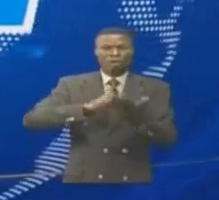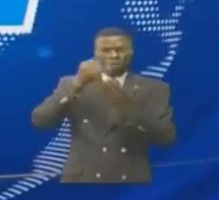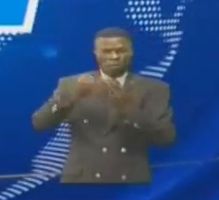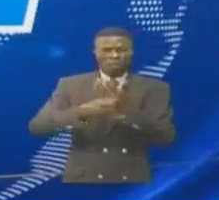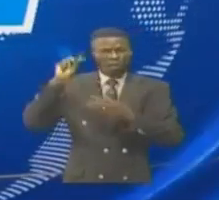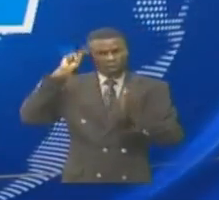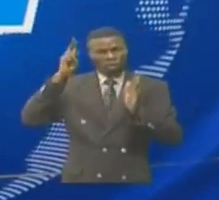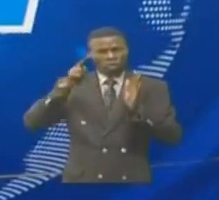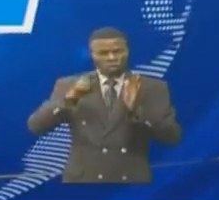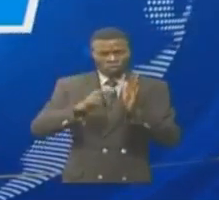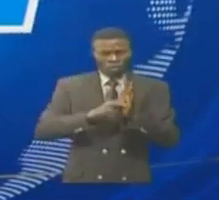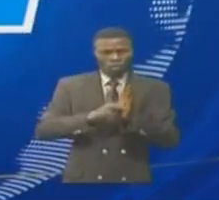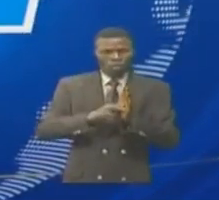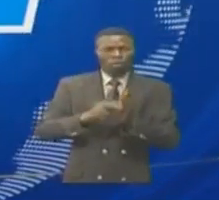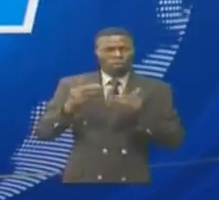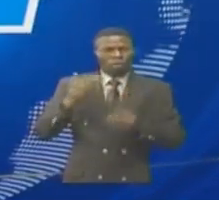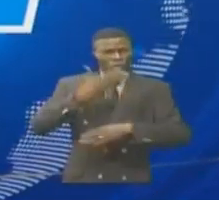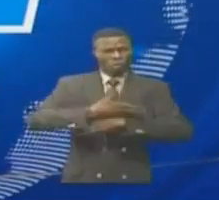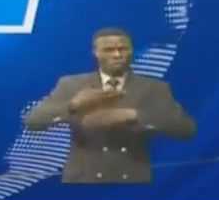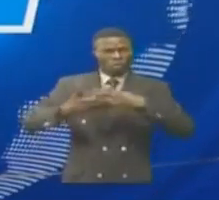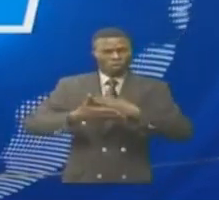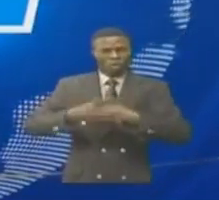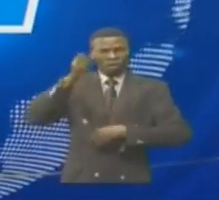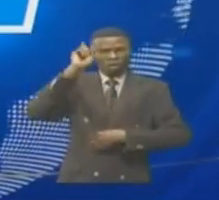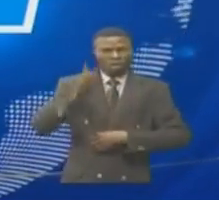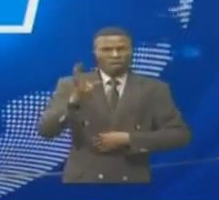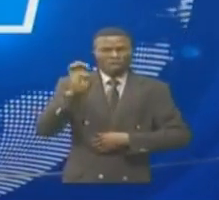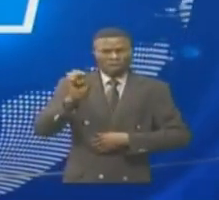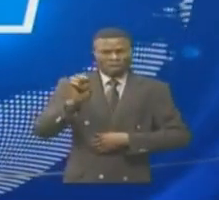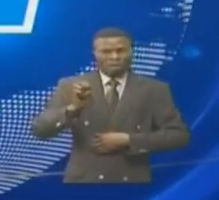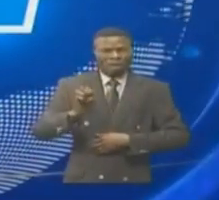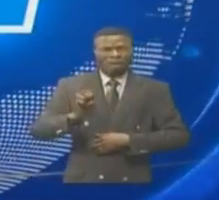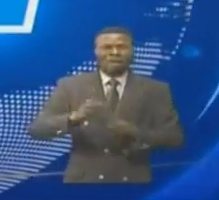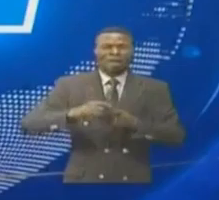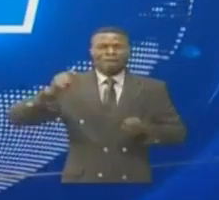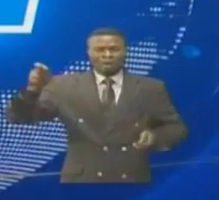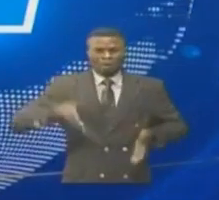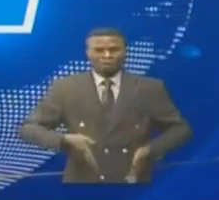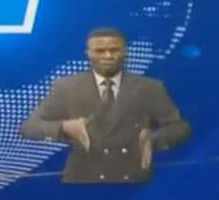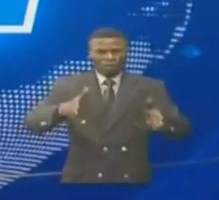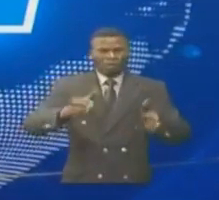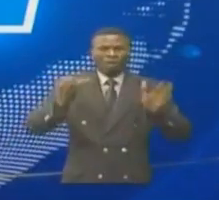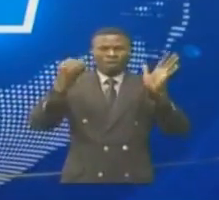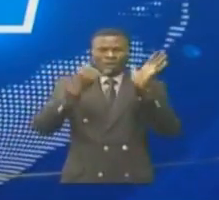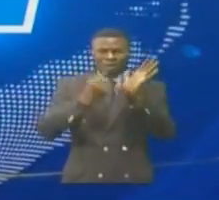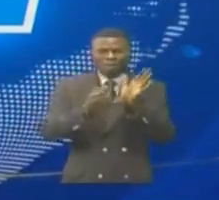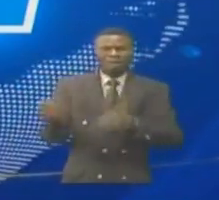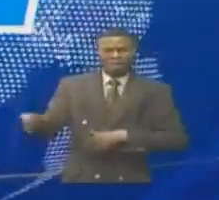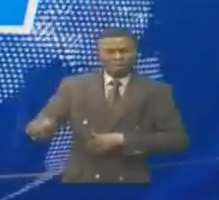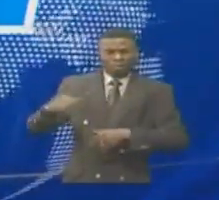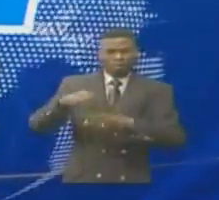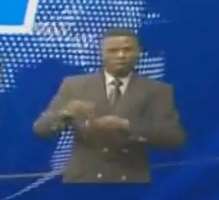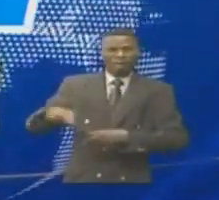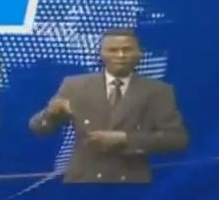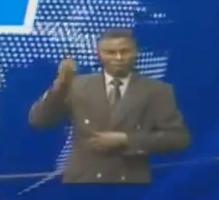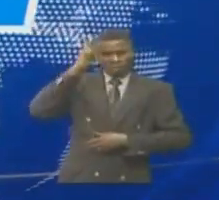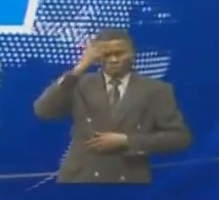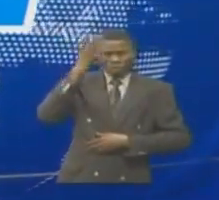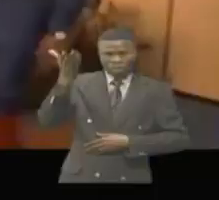gouvernement Kiaboula de construire 150 km de route dans les 6 territoires que compte cette province. Images et